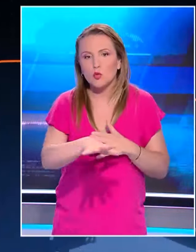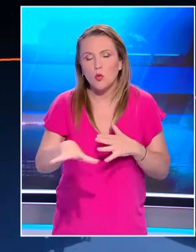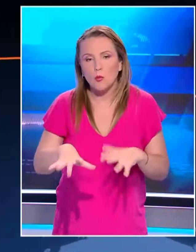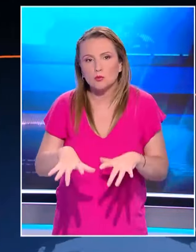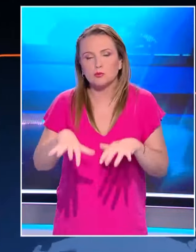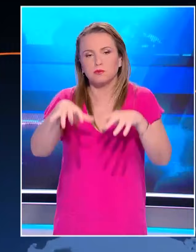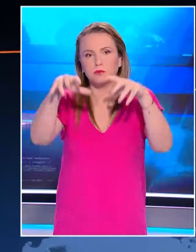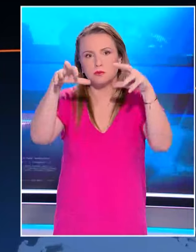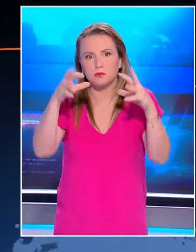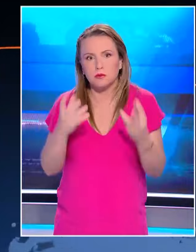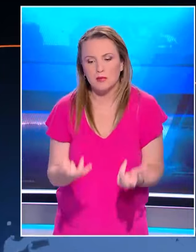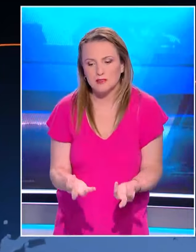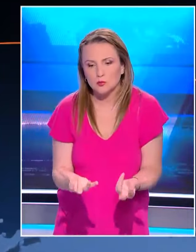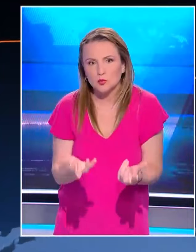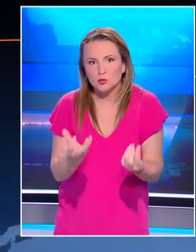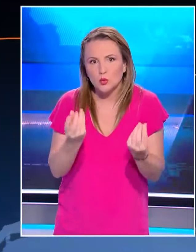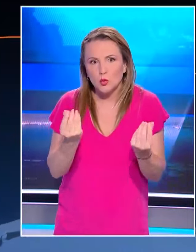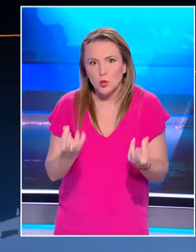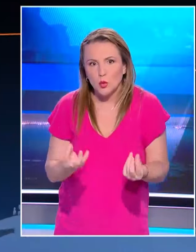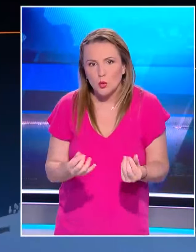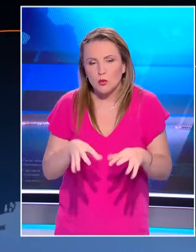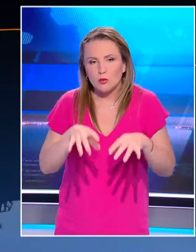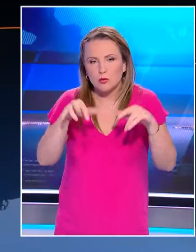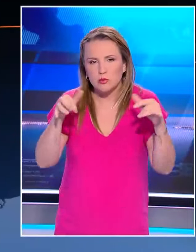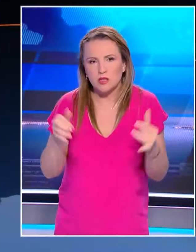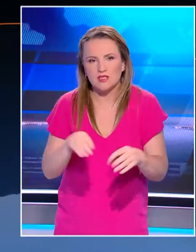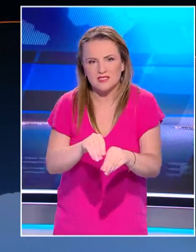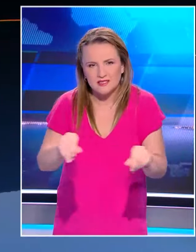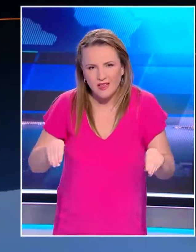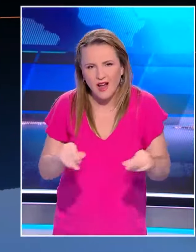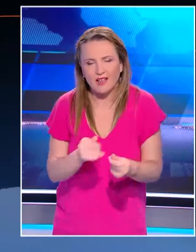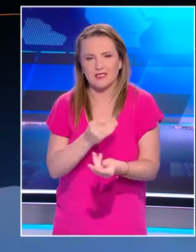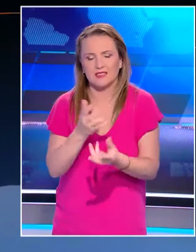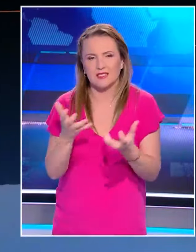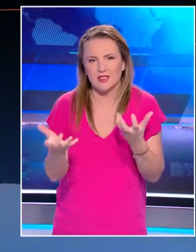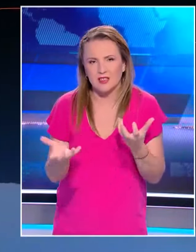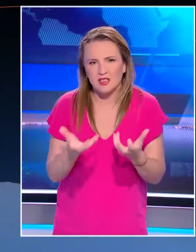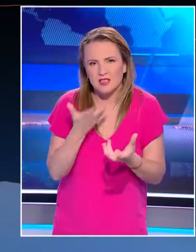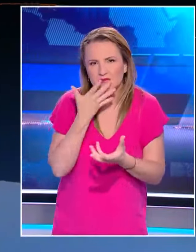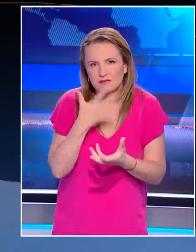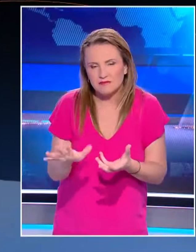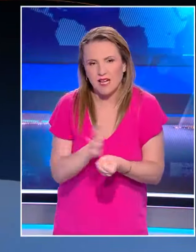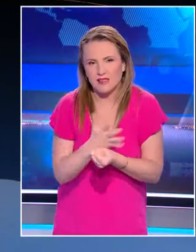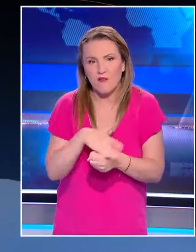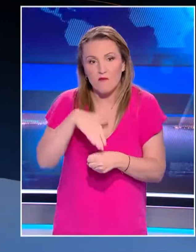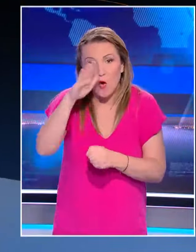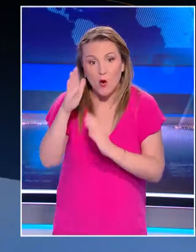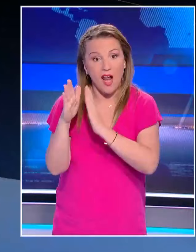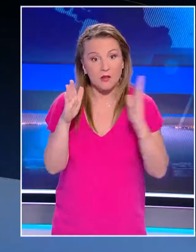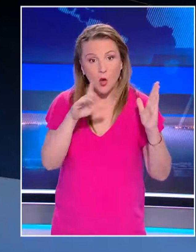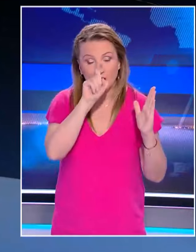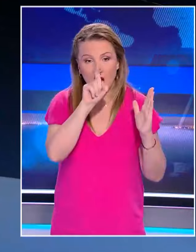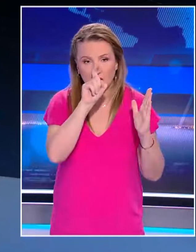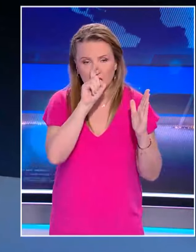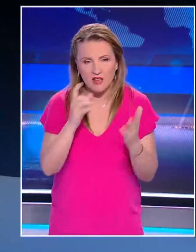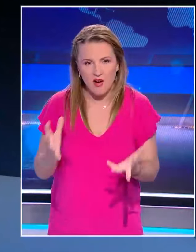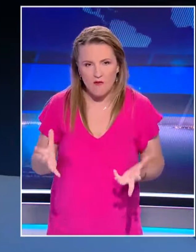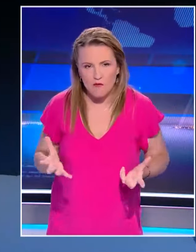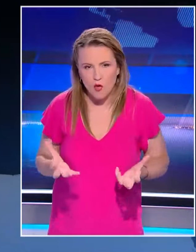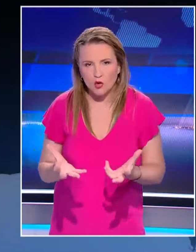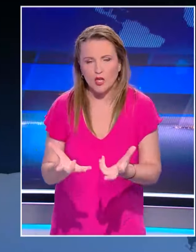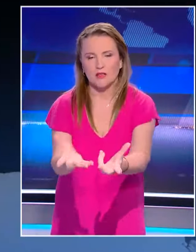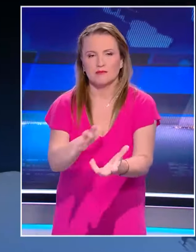ατμίζει μία μέρα μετά. Στάχτη και αποκαίδια αποκάλυψε το πρώτο φως της ημέρας στη Βορειοανατολική Αττική. Η Πυρηνή Λέλαπα σάρωσε